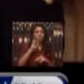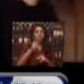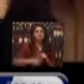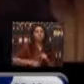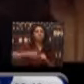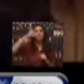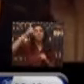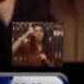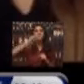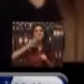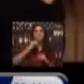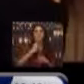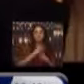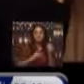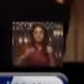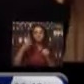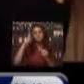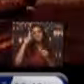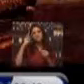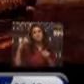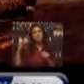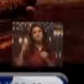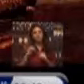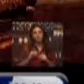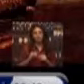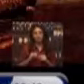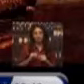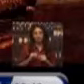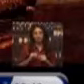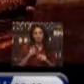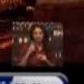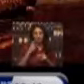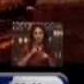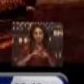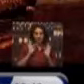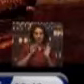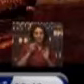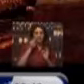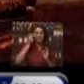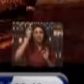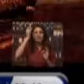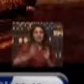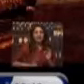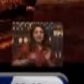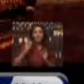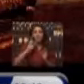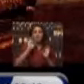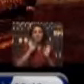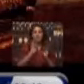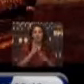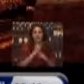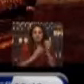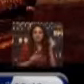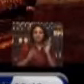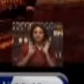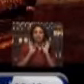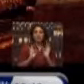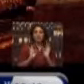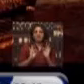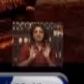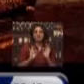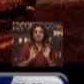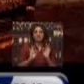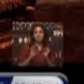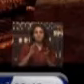يعني عالم تاني خالص وبيكمل الانسان. يعني ما كنتش